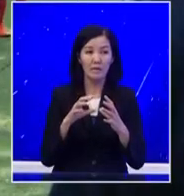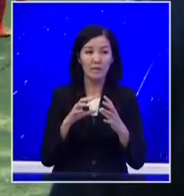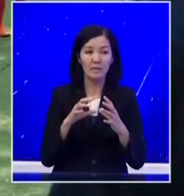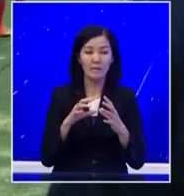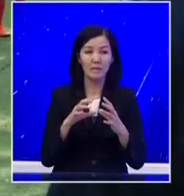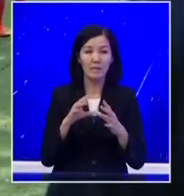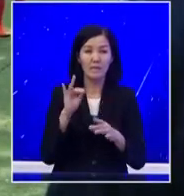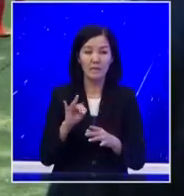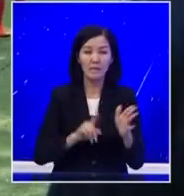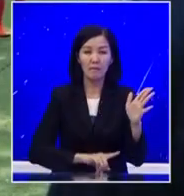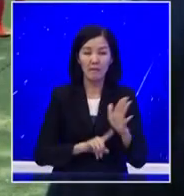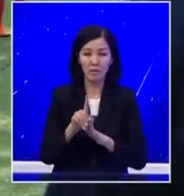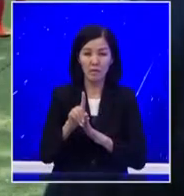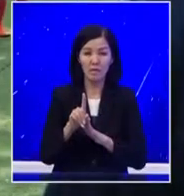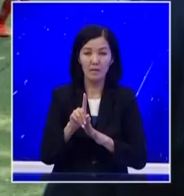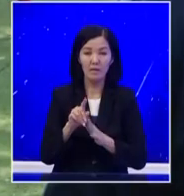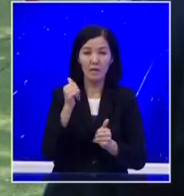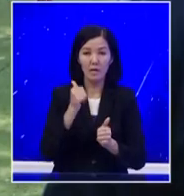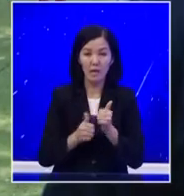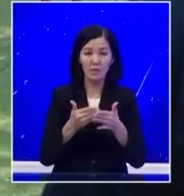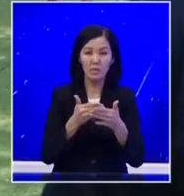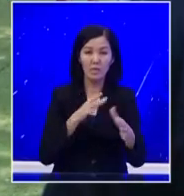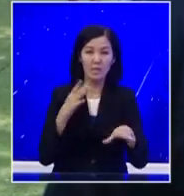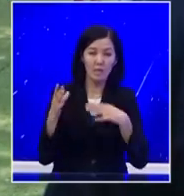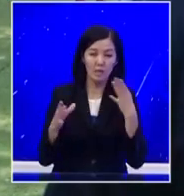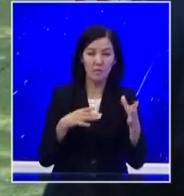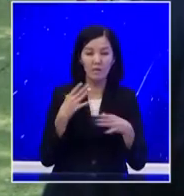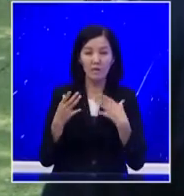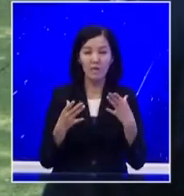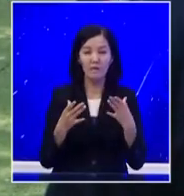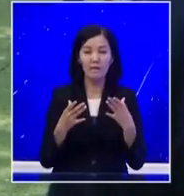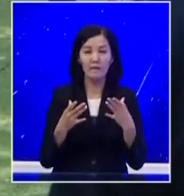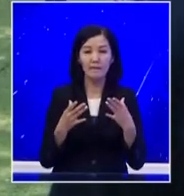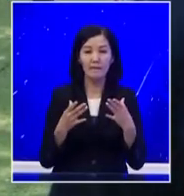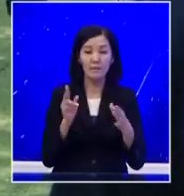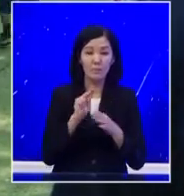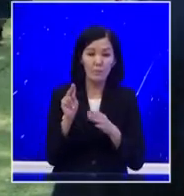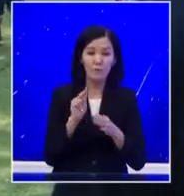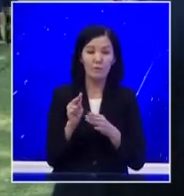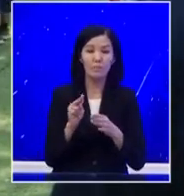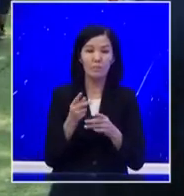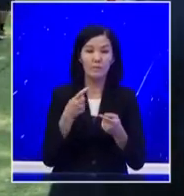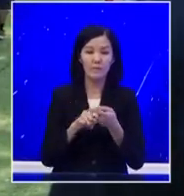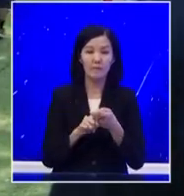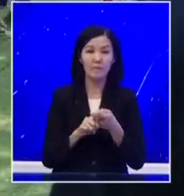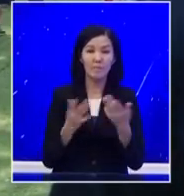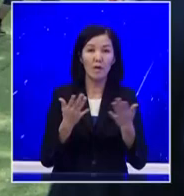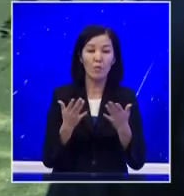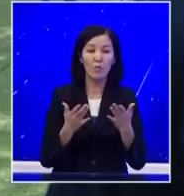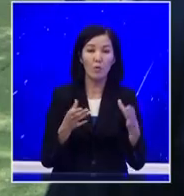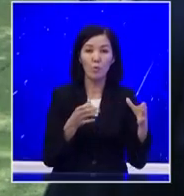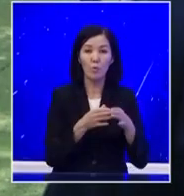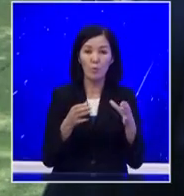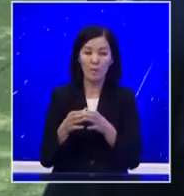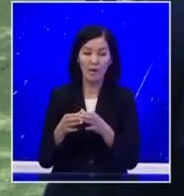начали перед каждой тренировкой мы разрабатываем тренировочку зависимо от того как о набор какая